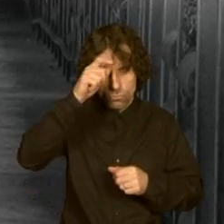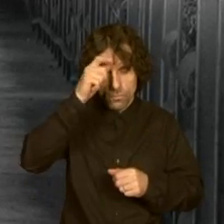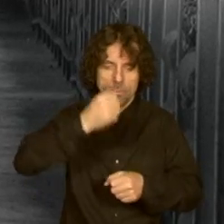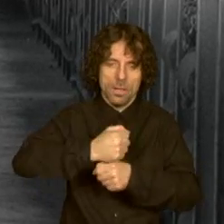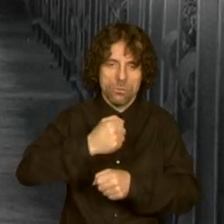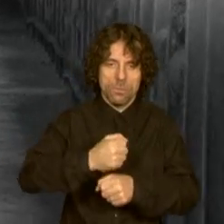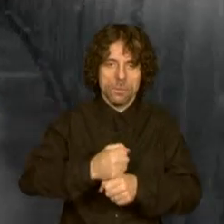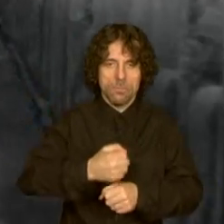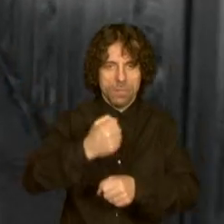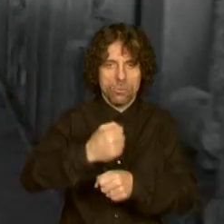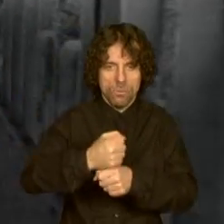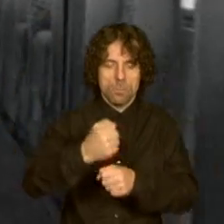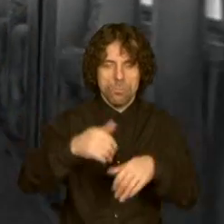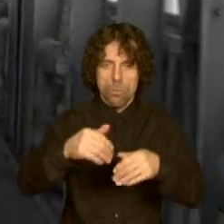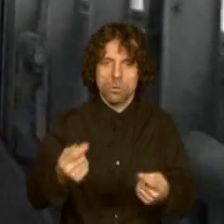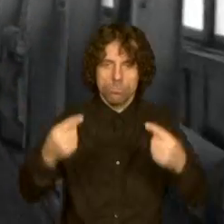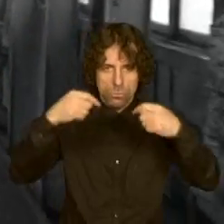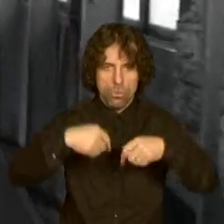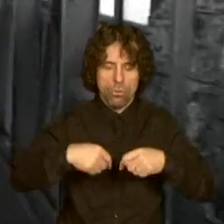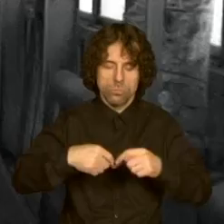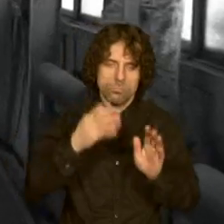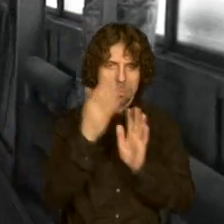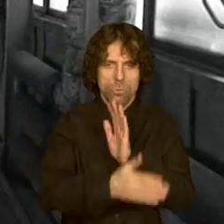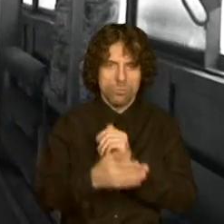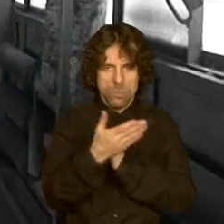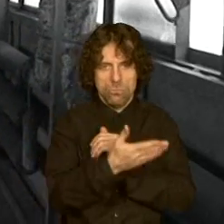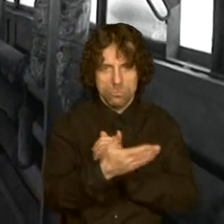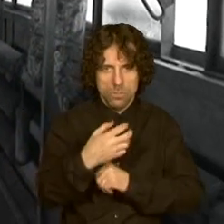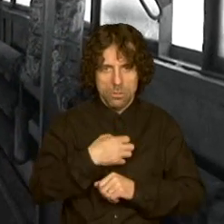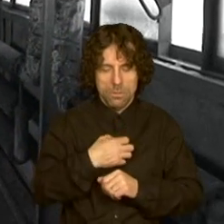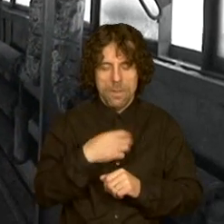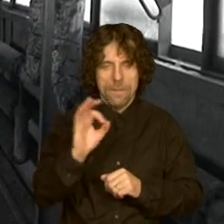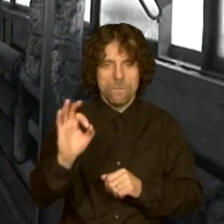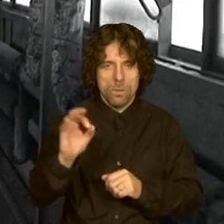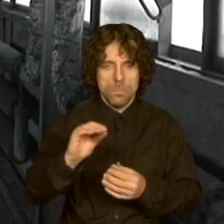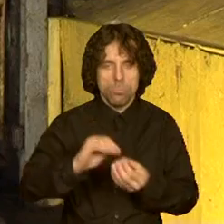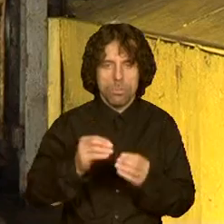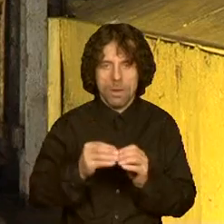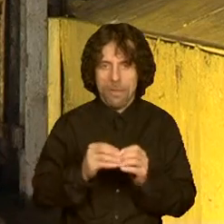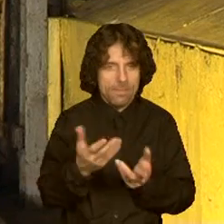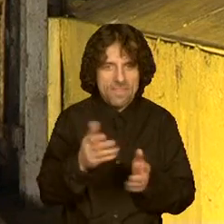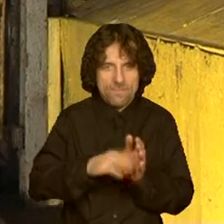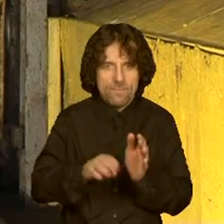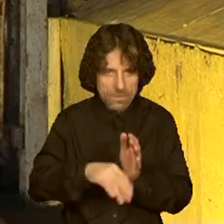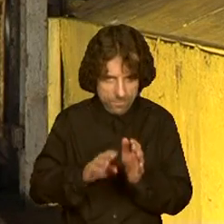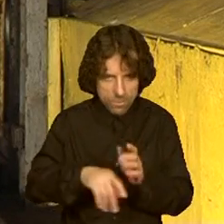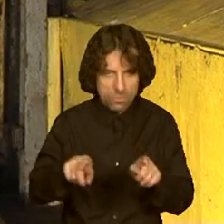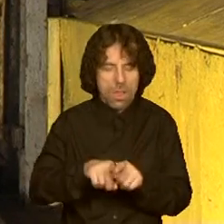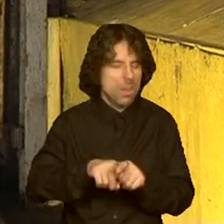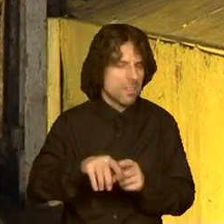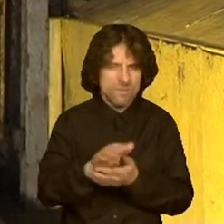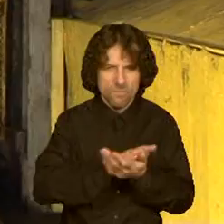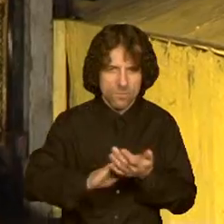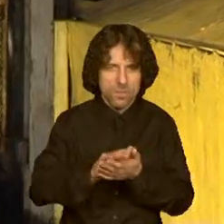pracownika, pracownicy mogli przychodzić do niego bezpośrednio do gabinetu ze swoimi problemami i to nie tylko ci z